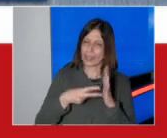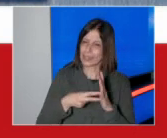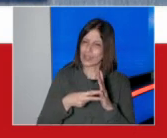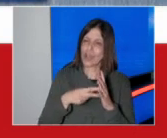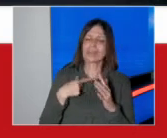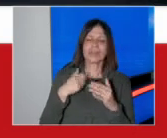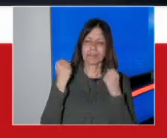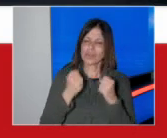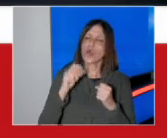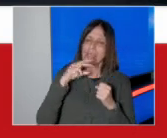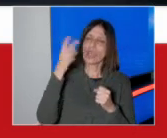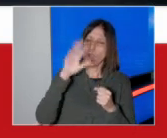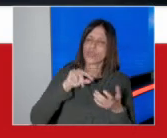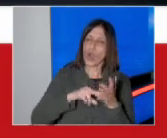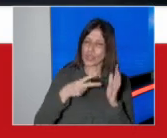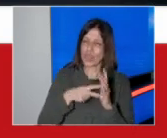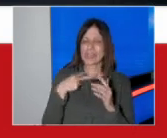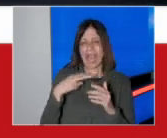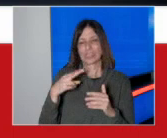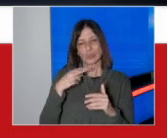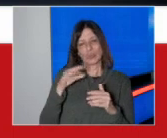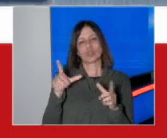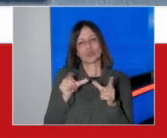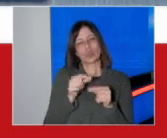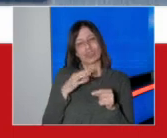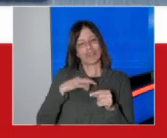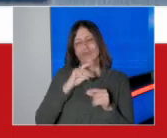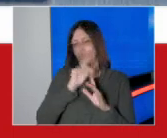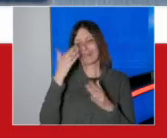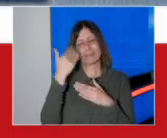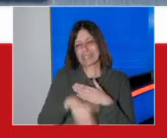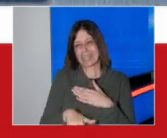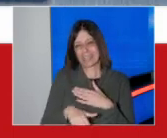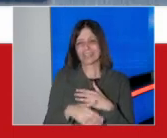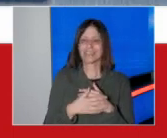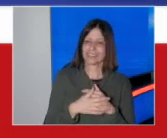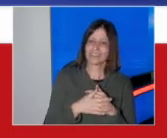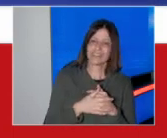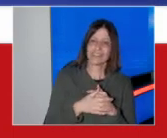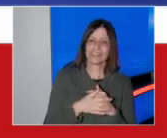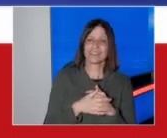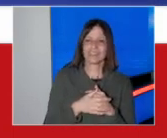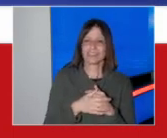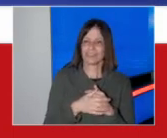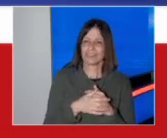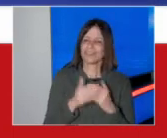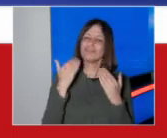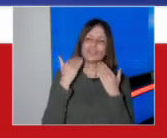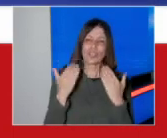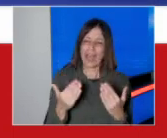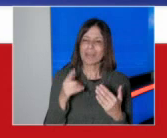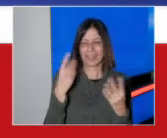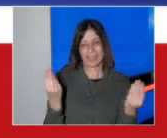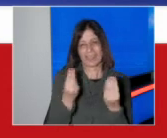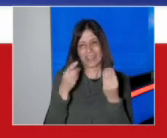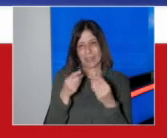לנו ביקורת מפה עוד לדעת. הזוגיות שלנו לא תיפסק. דוקטור אלכס קומן, מרצה ליצירת ערך האקדמית, תל אביב יפו, תודה רבה לך על